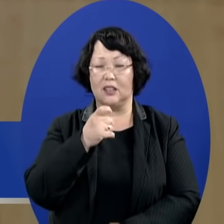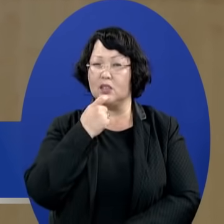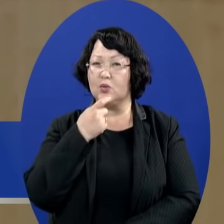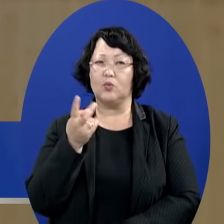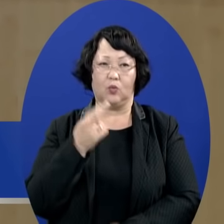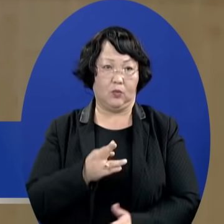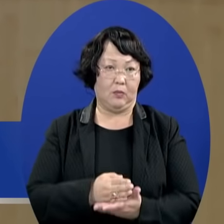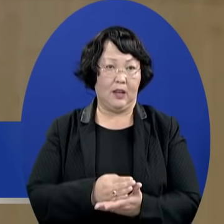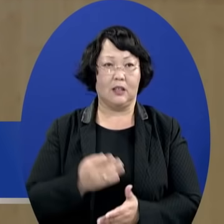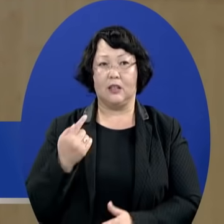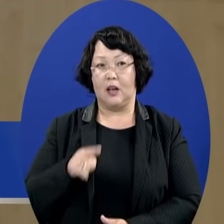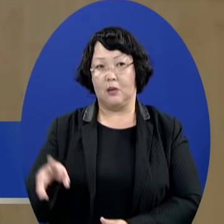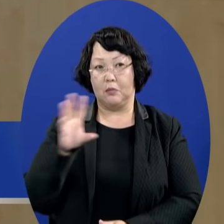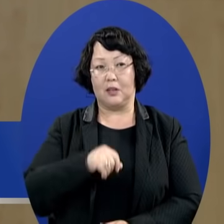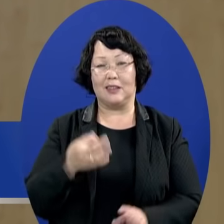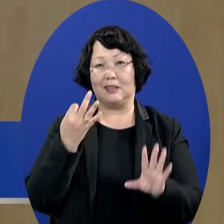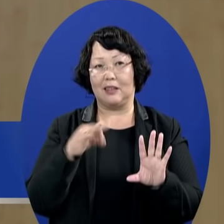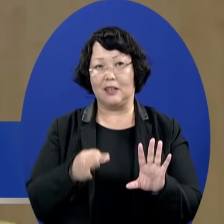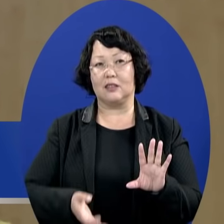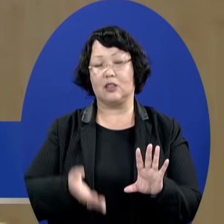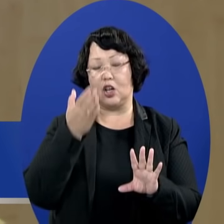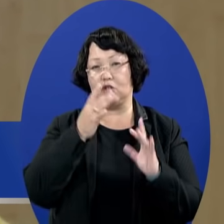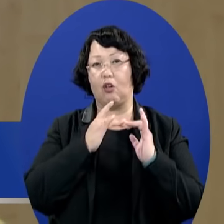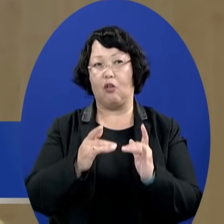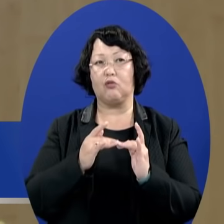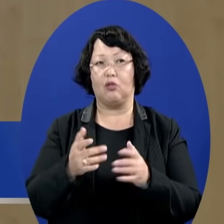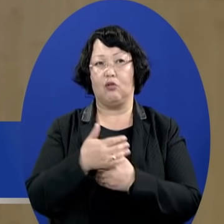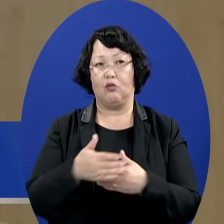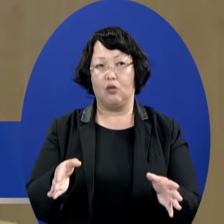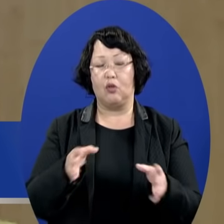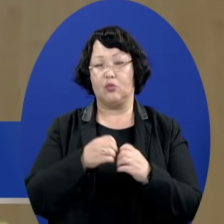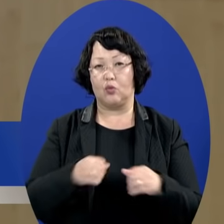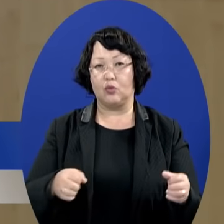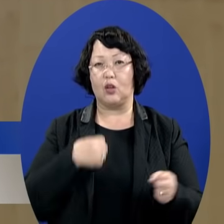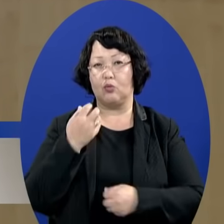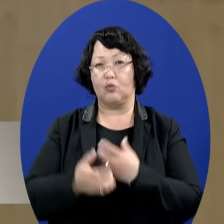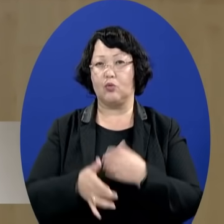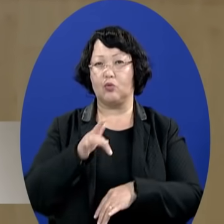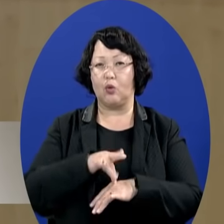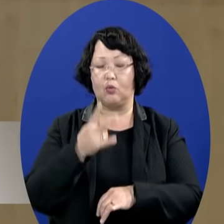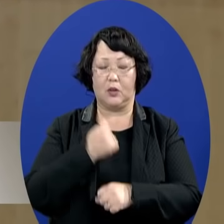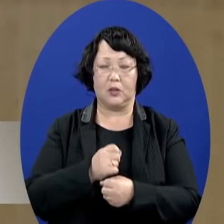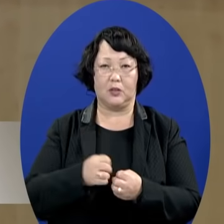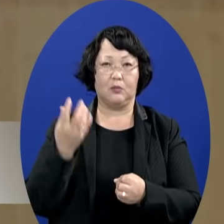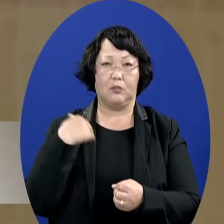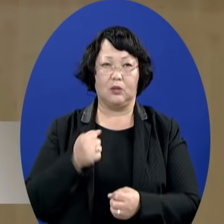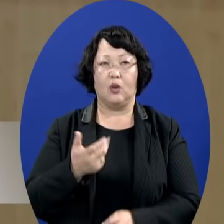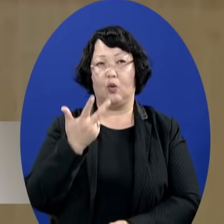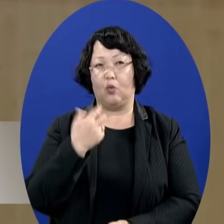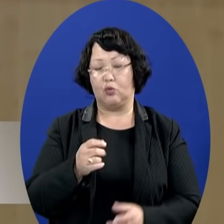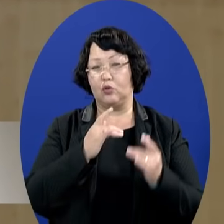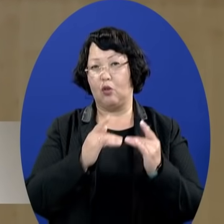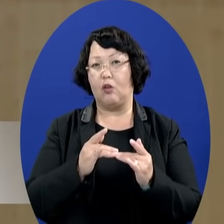тэгэхээр бид нар ч өөрөө 80-аас дээш ортой тасаг тусдаа төлөнгийн төв болж үйл ажиллагаа явуулж исэн. Өнөөдөр бид нар 30 орнд багтахын